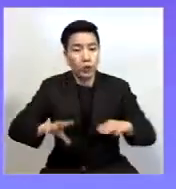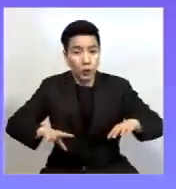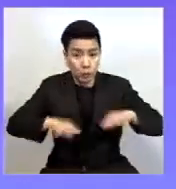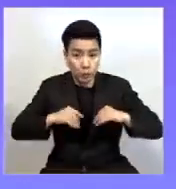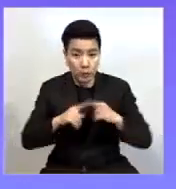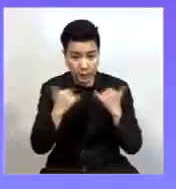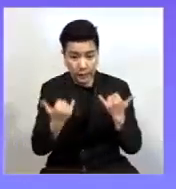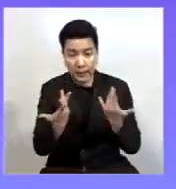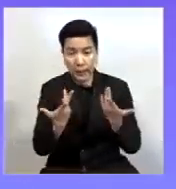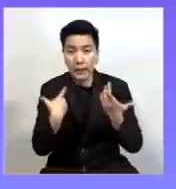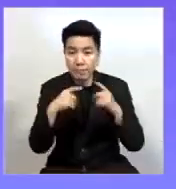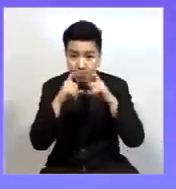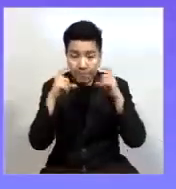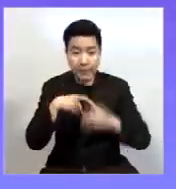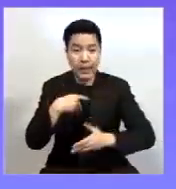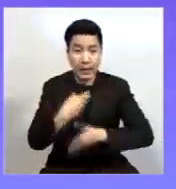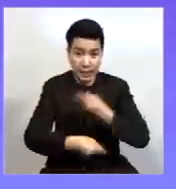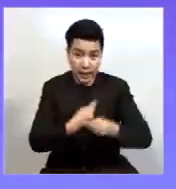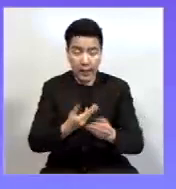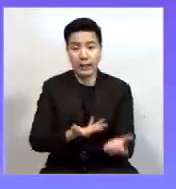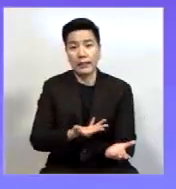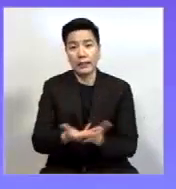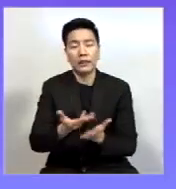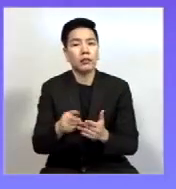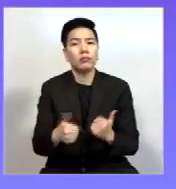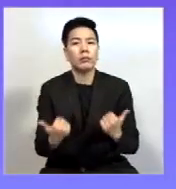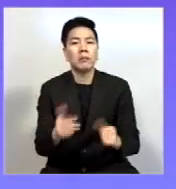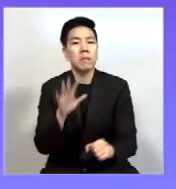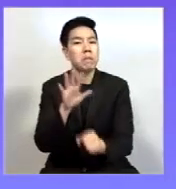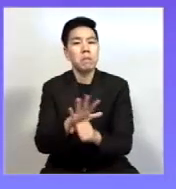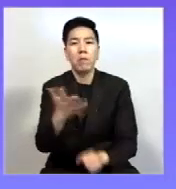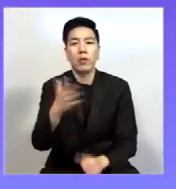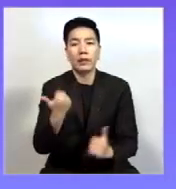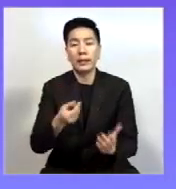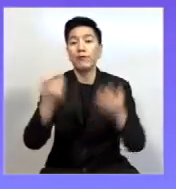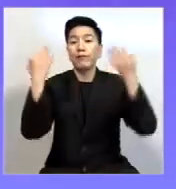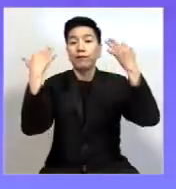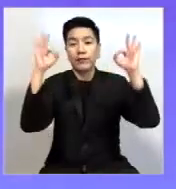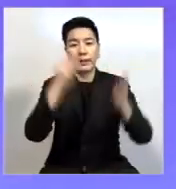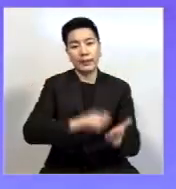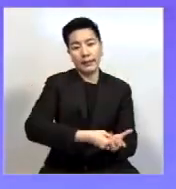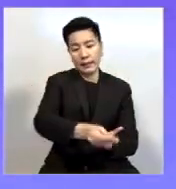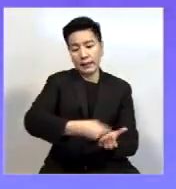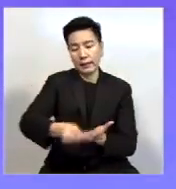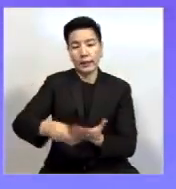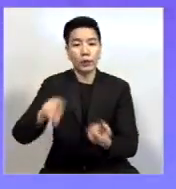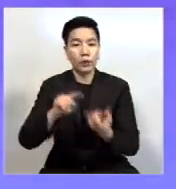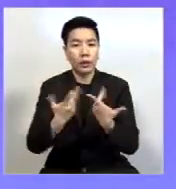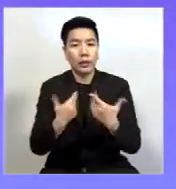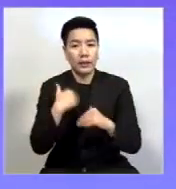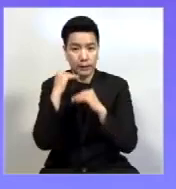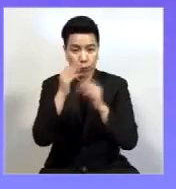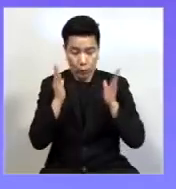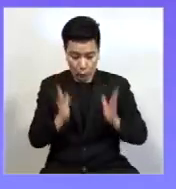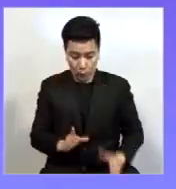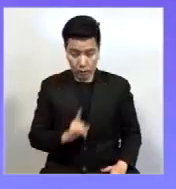าตอนนี้เนี่ยแม้กระทั่งเรื่องของการขายหรือว่าการซื้อยังไม่เพียงพอดังนั้นการแจกเนี่ยก็พยายามที่จะแจกไปโดยจำกัด